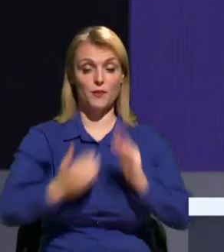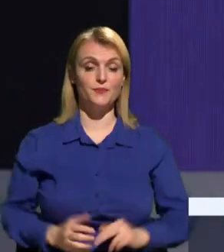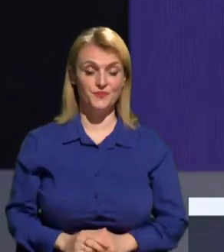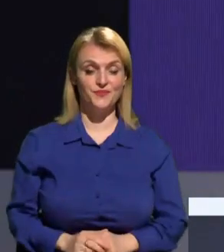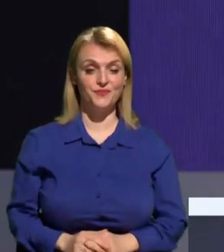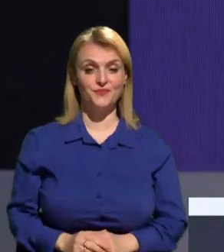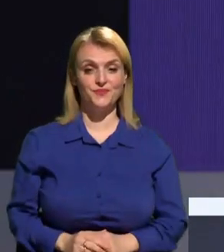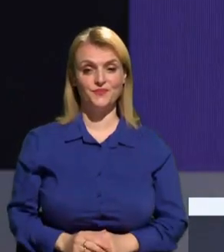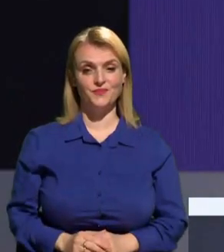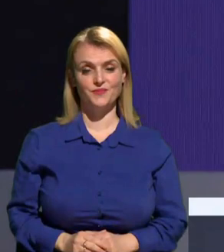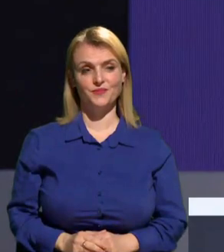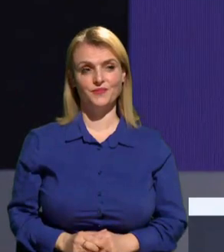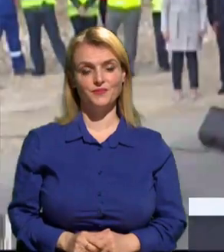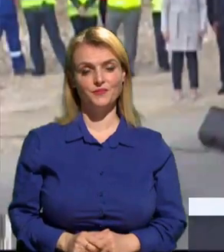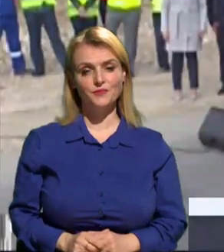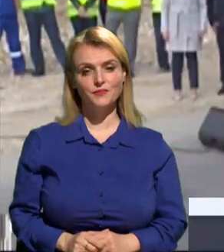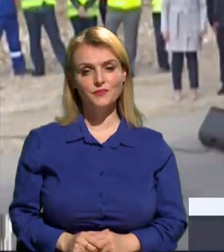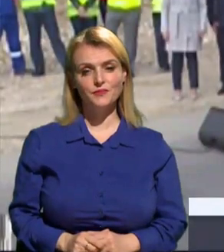revenim aici în studio.